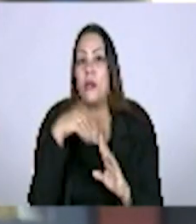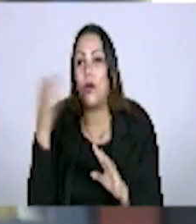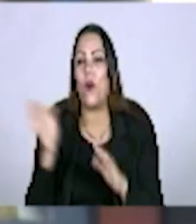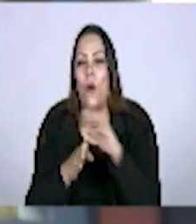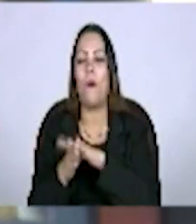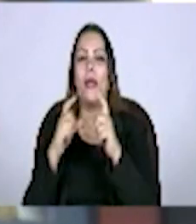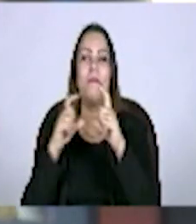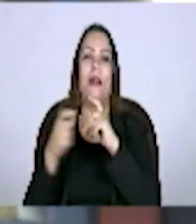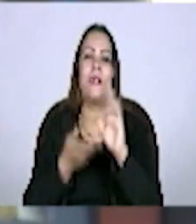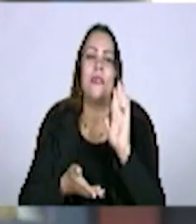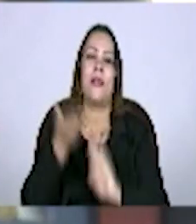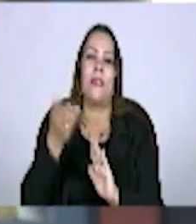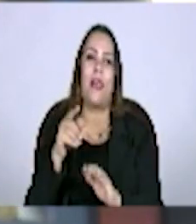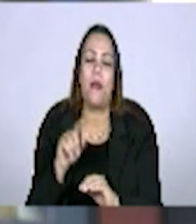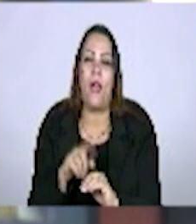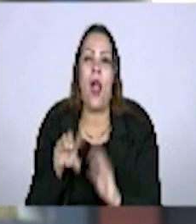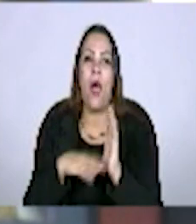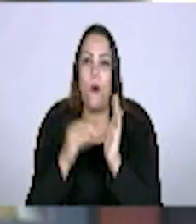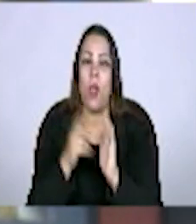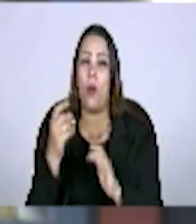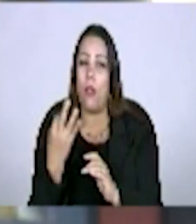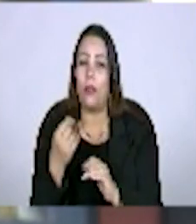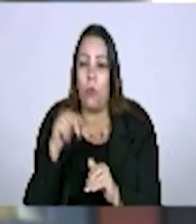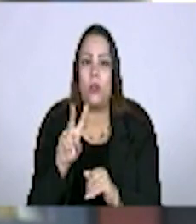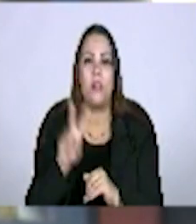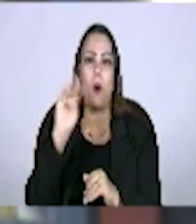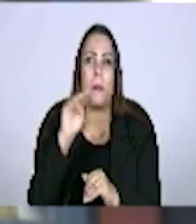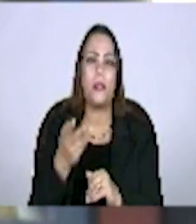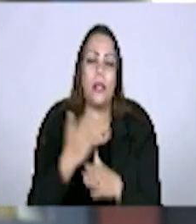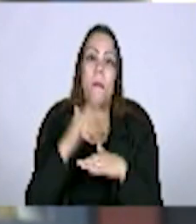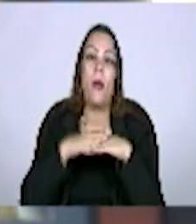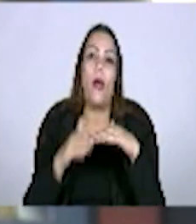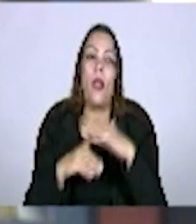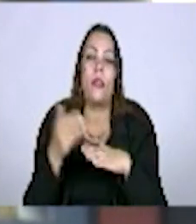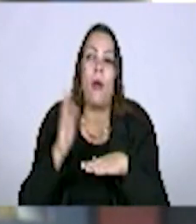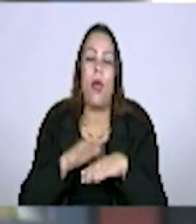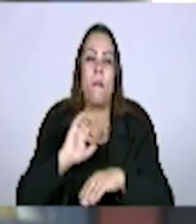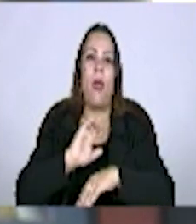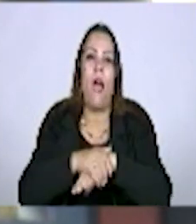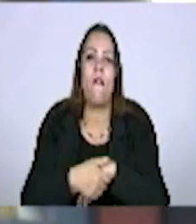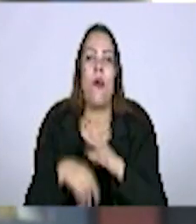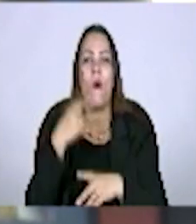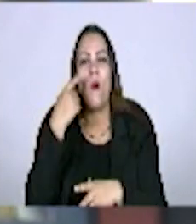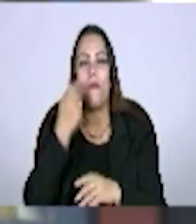سعره داخل البنك وده اللي هيترتب عليه بالضروره ارتفاع سعر الدولار